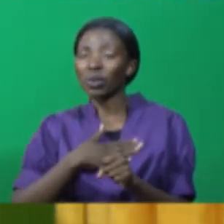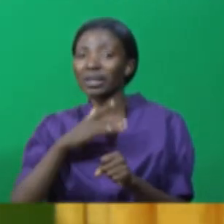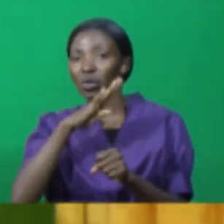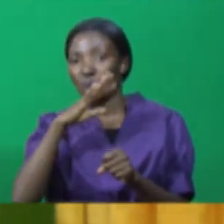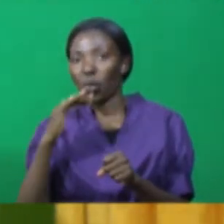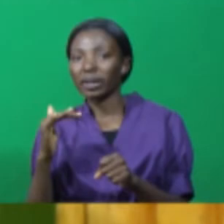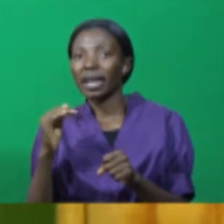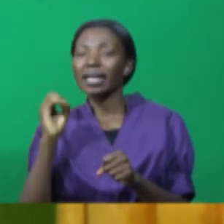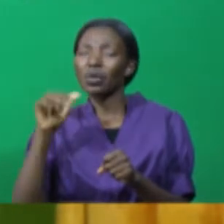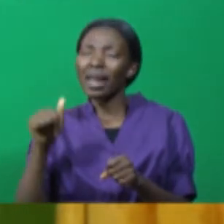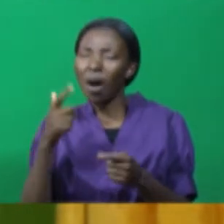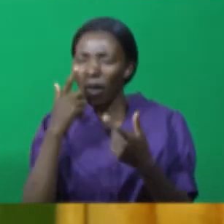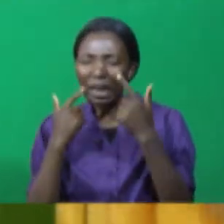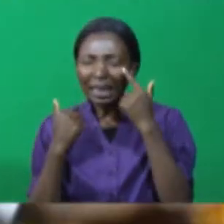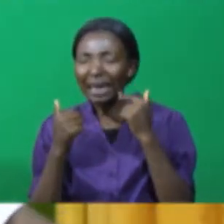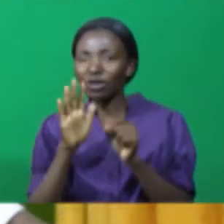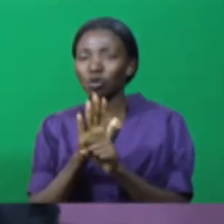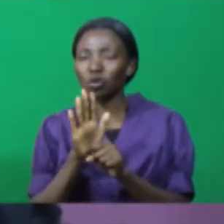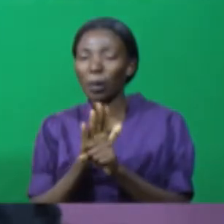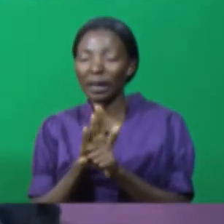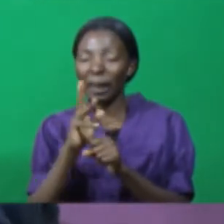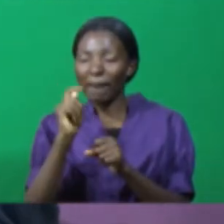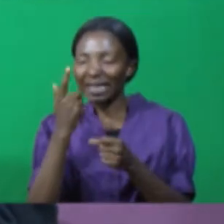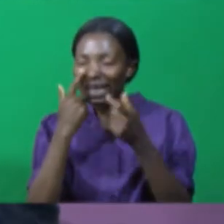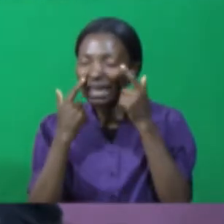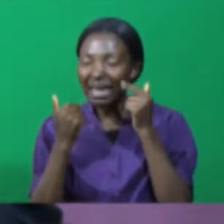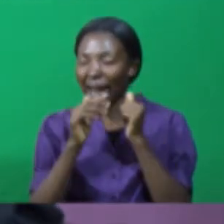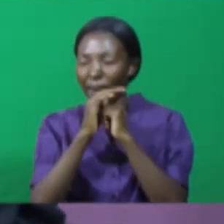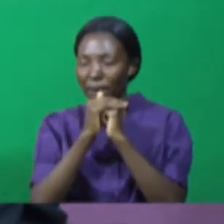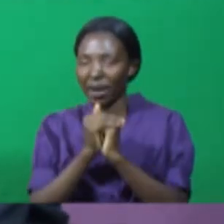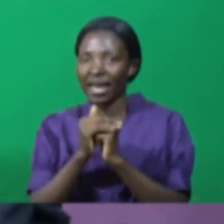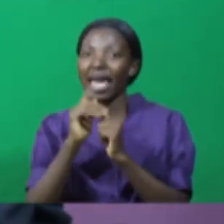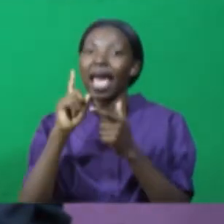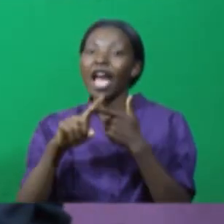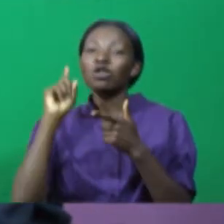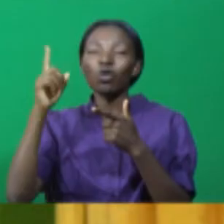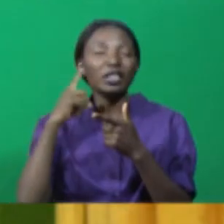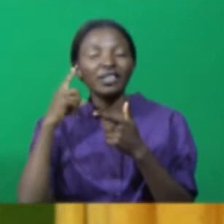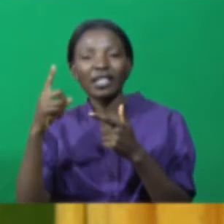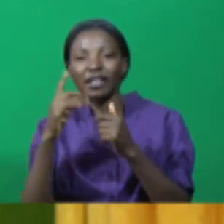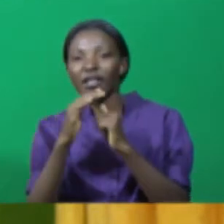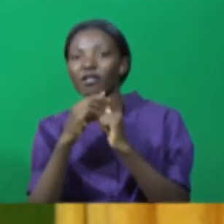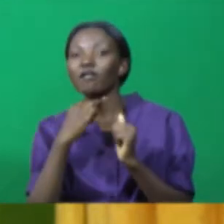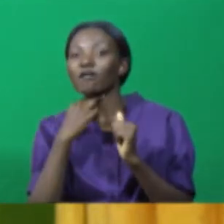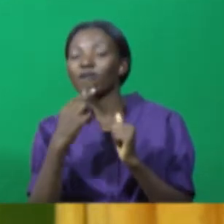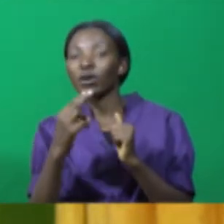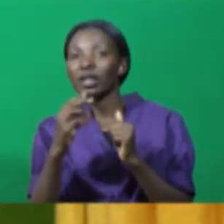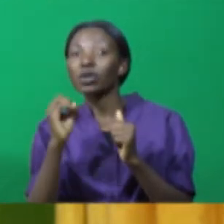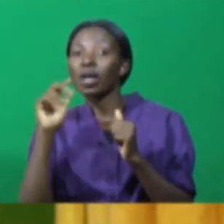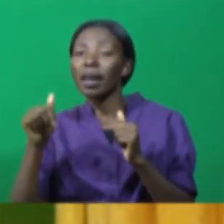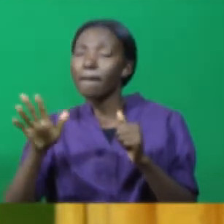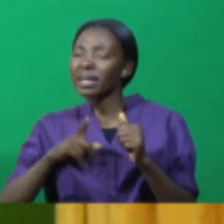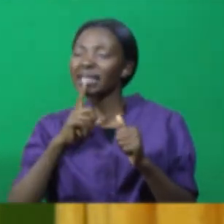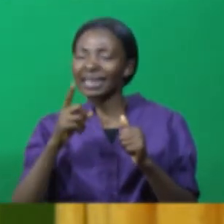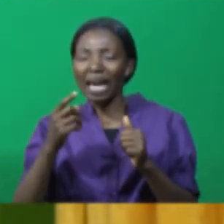Arguchema, mm-hmm. Asanzira zato aichema achina mati. Because anzi isu kila kanzi kwa na mga. Mai uwa arguta, mwana angatanda